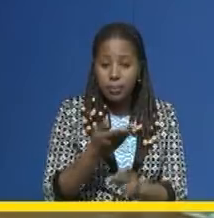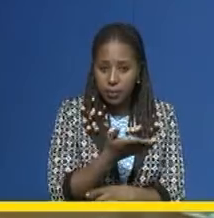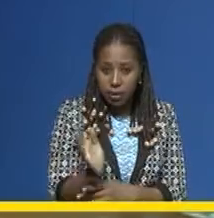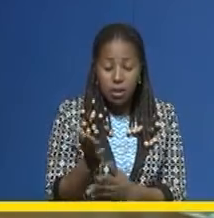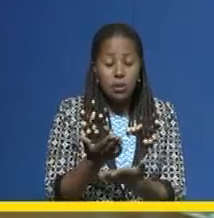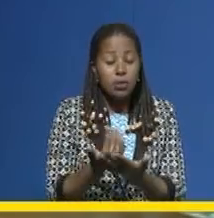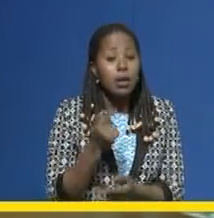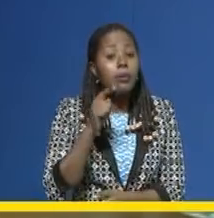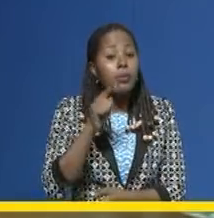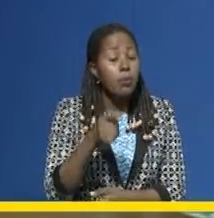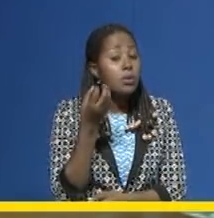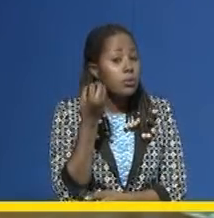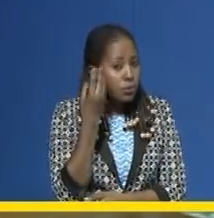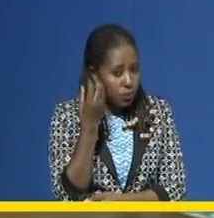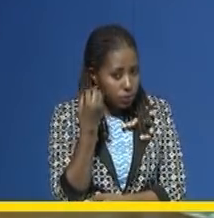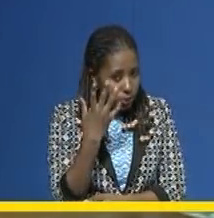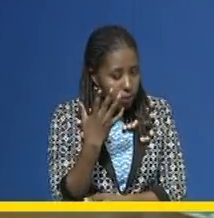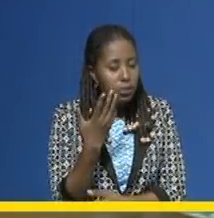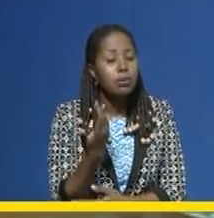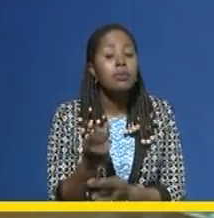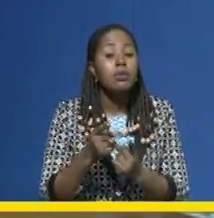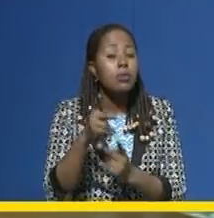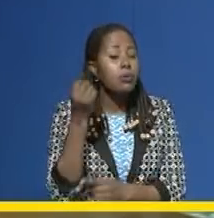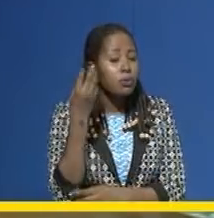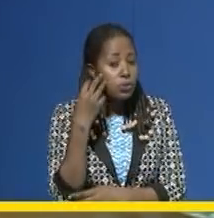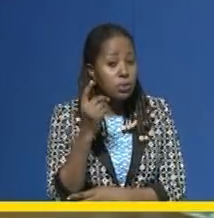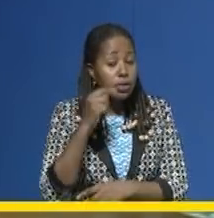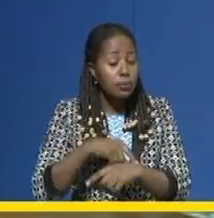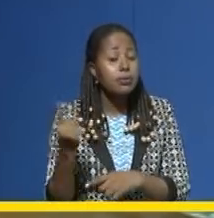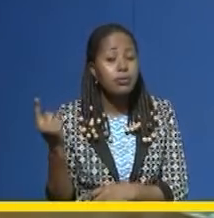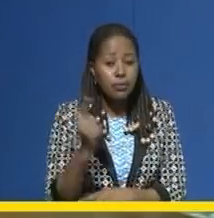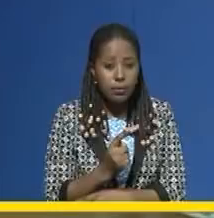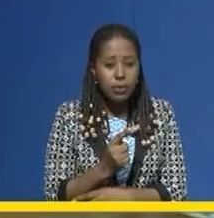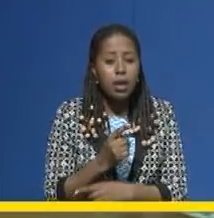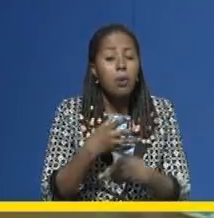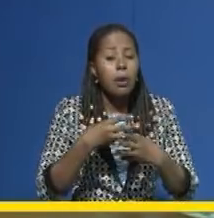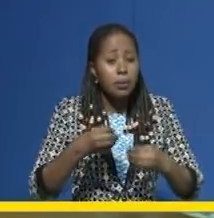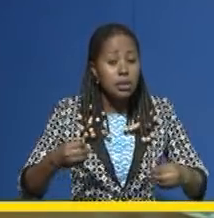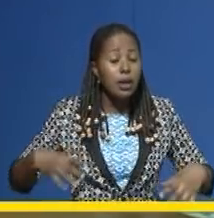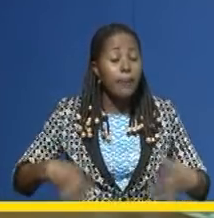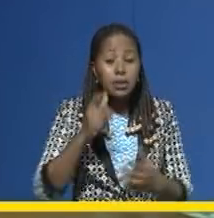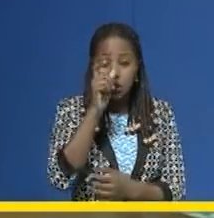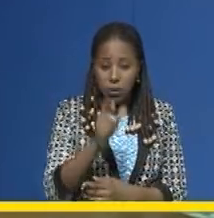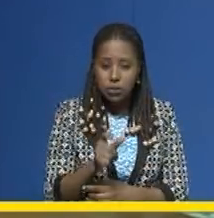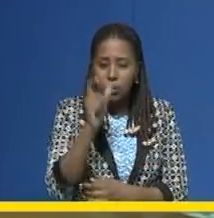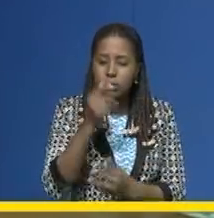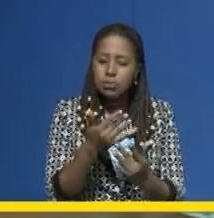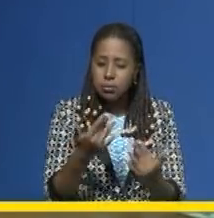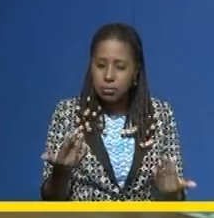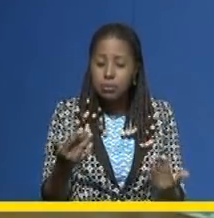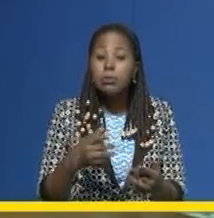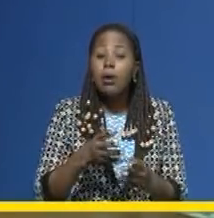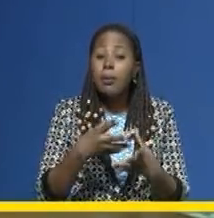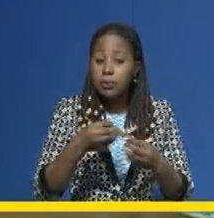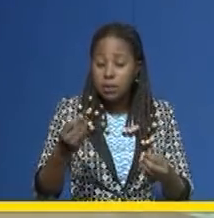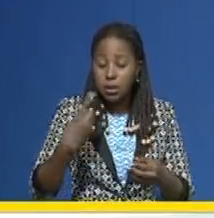kwa sababu huu ni ugonjwa, na ugonjwa huu unapokuja unapoteza maisha ya watu. Watu wengi wameshapotea katika